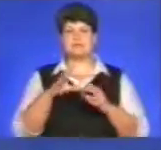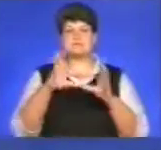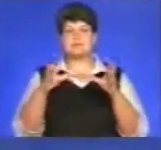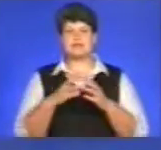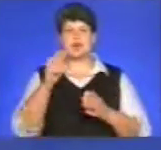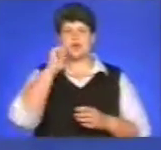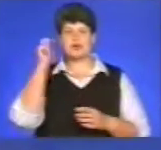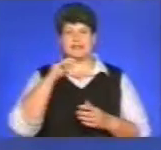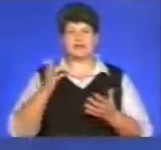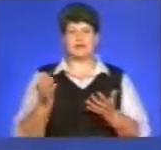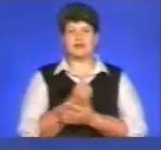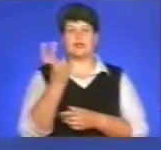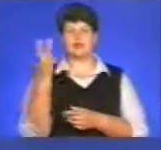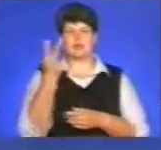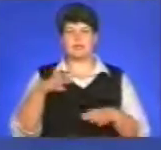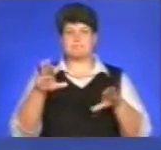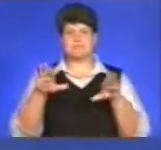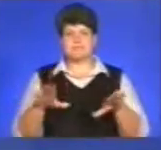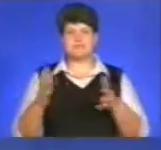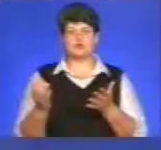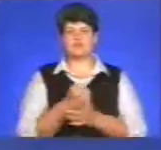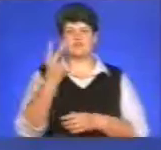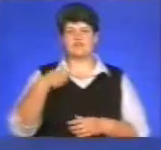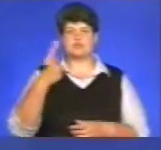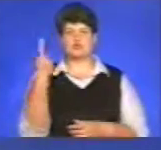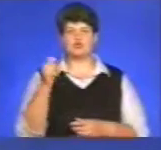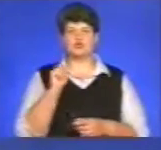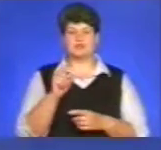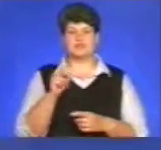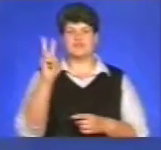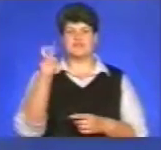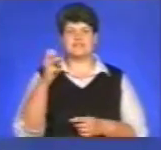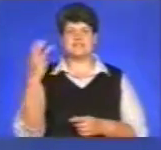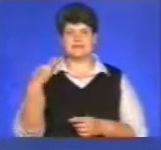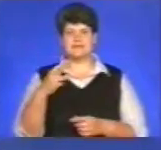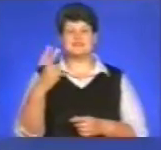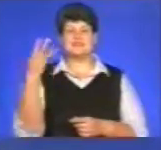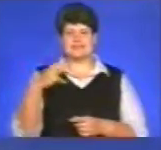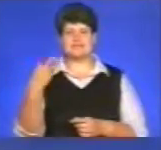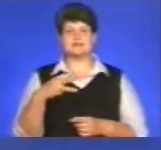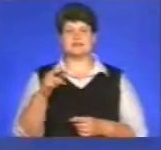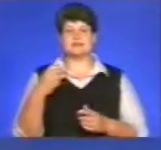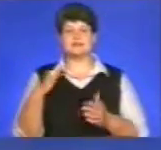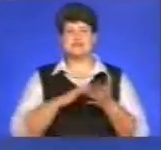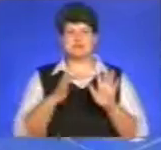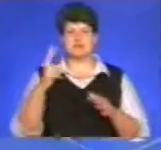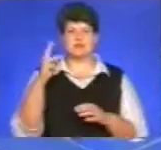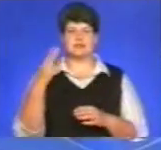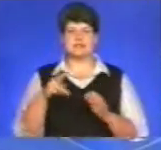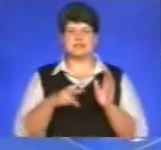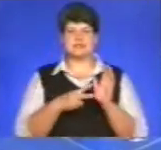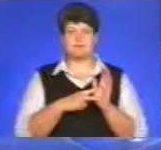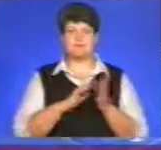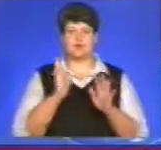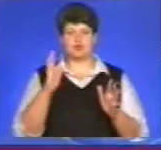Україна завоювала друге місце, здобувши 21 золоту, 230 срібних і 37 бронзових медалей.